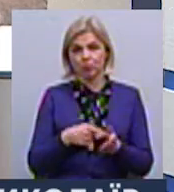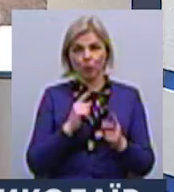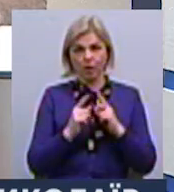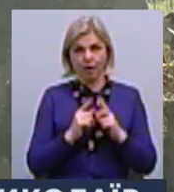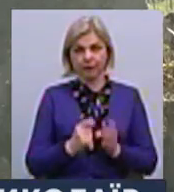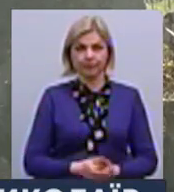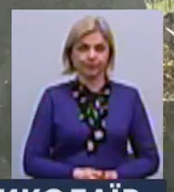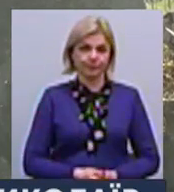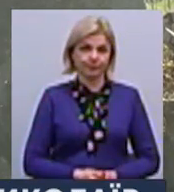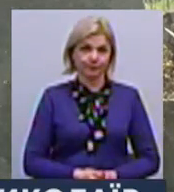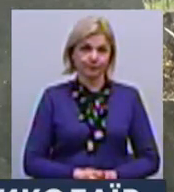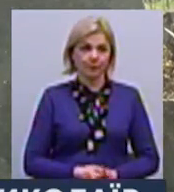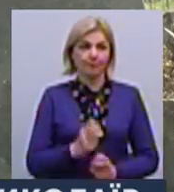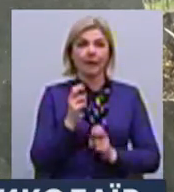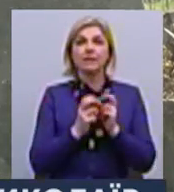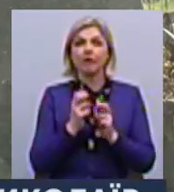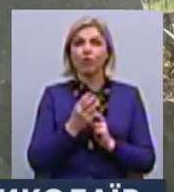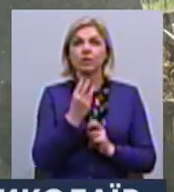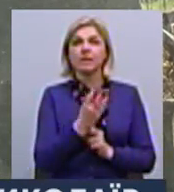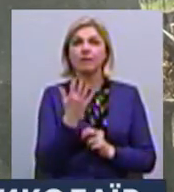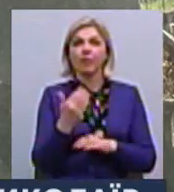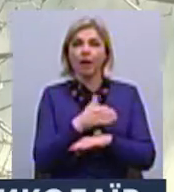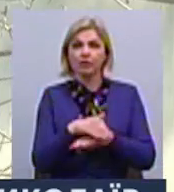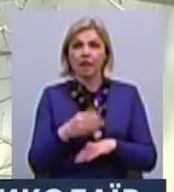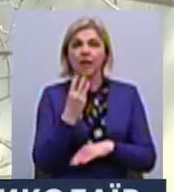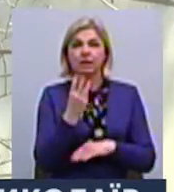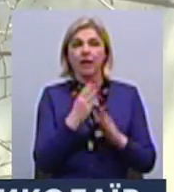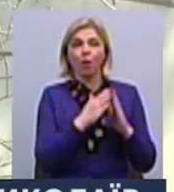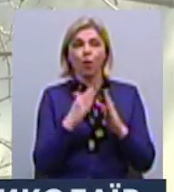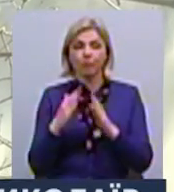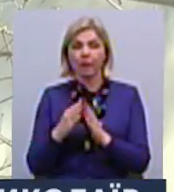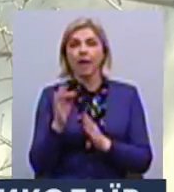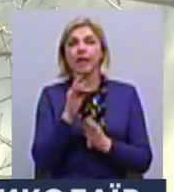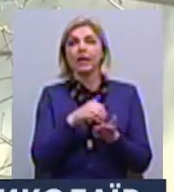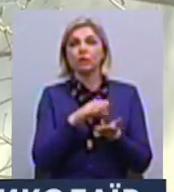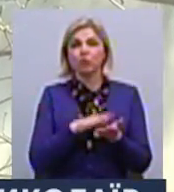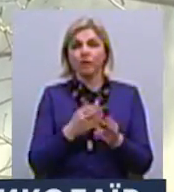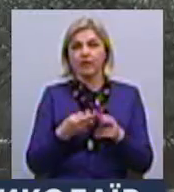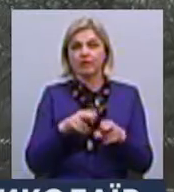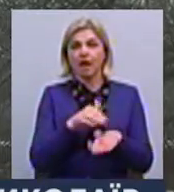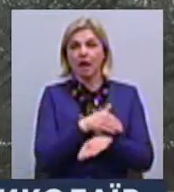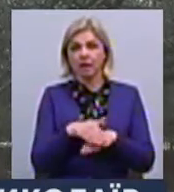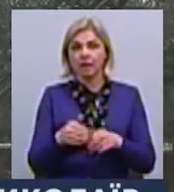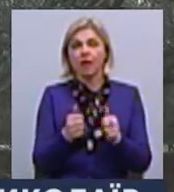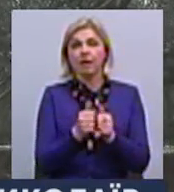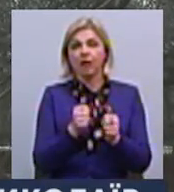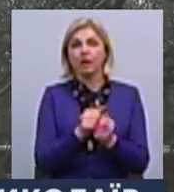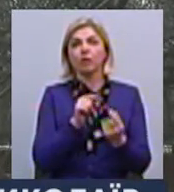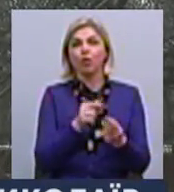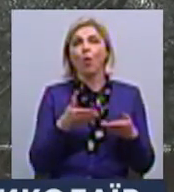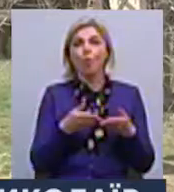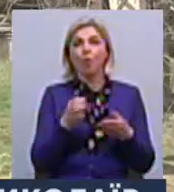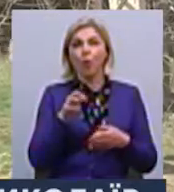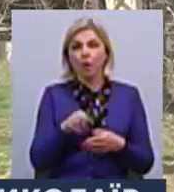ради. Заводська, 35. Три корпуси, зареєстровані за цією адресою, розташовані між портом, залізною